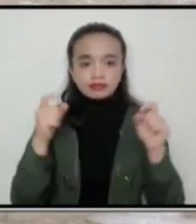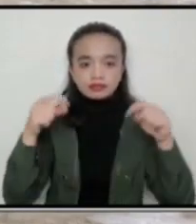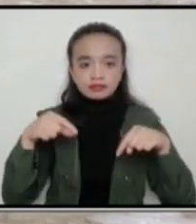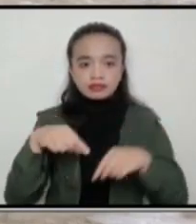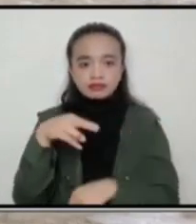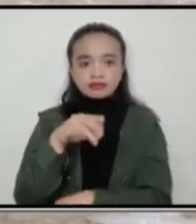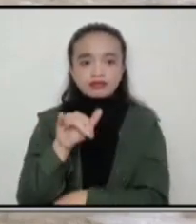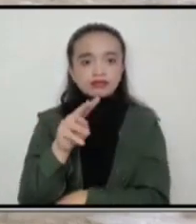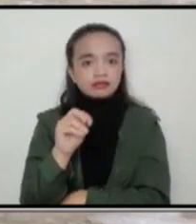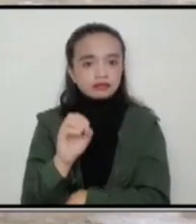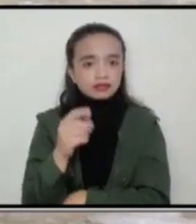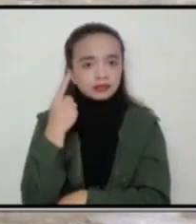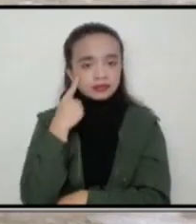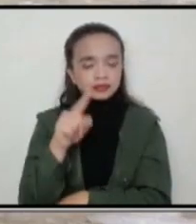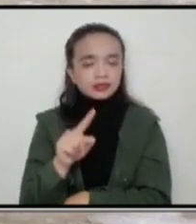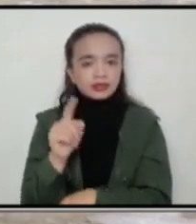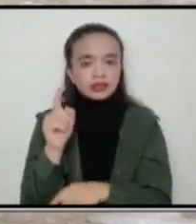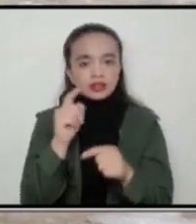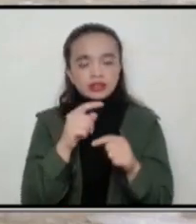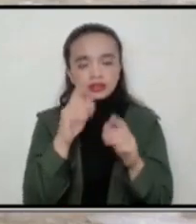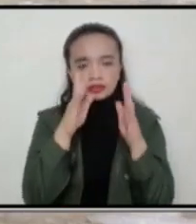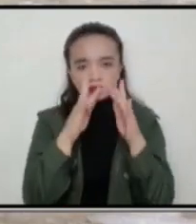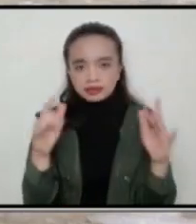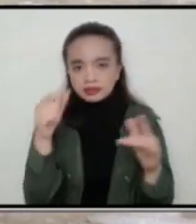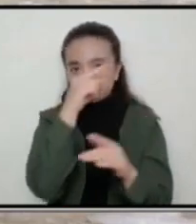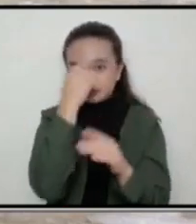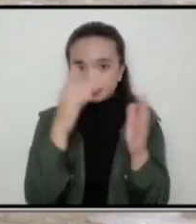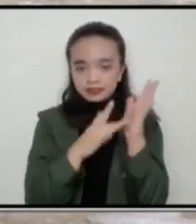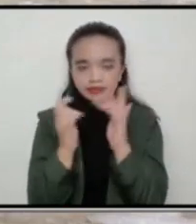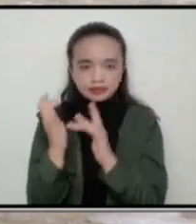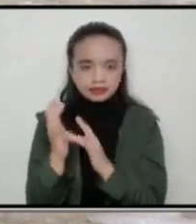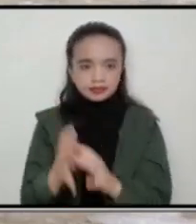sa Traslasyon 2024, Su Jin Kim,